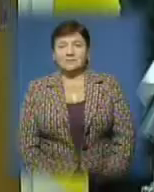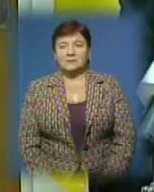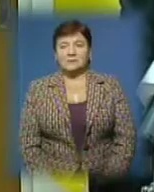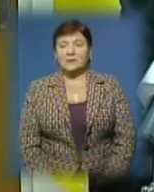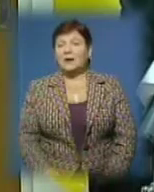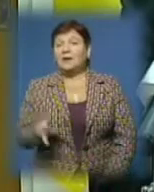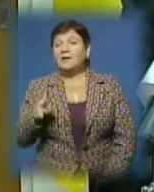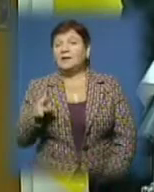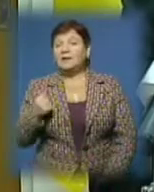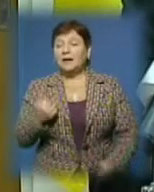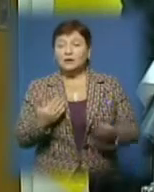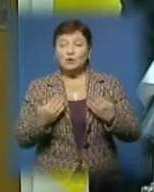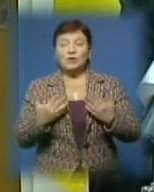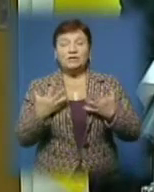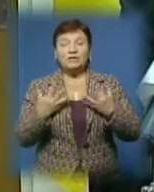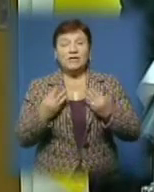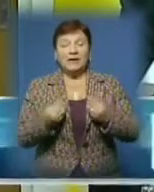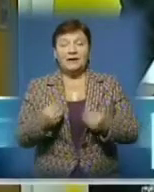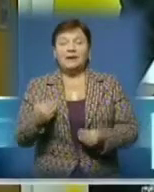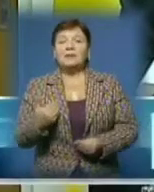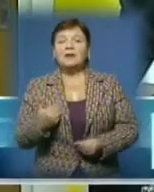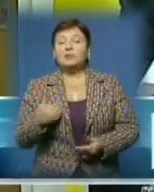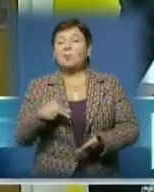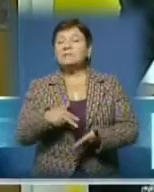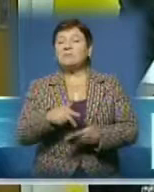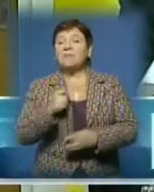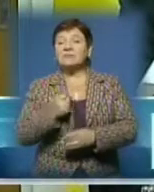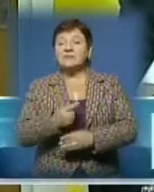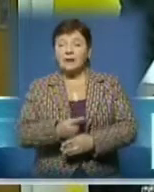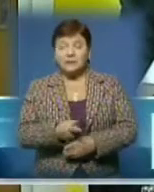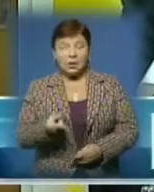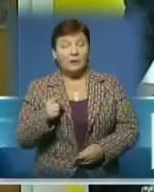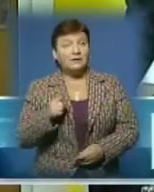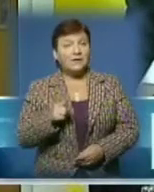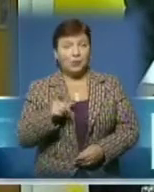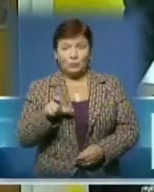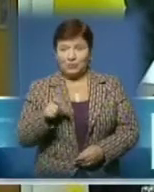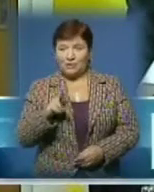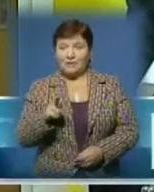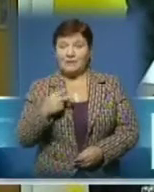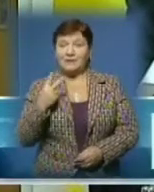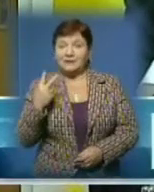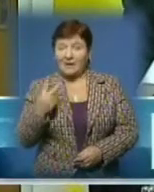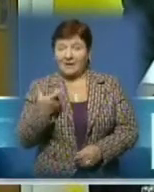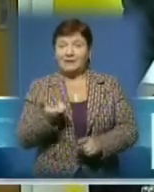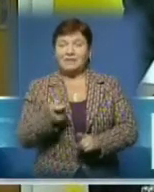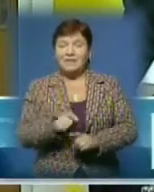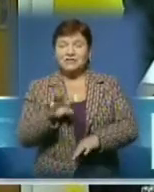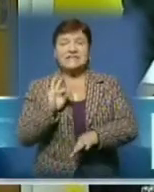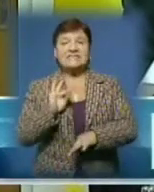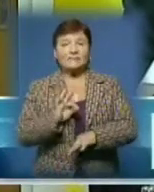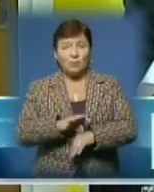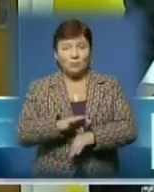На сьогоднішній день начальником Генерального штабу поставлена задача, що тих людей, які мають два і більше захворювання